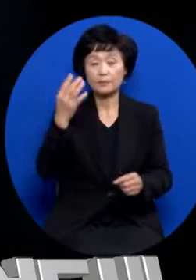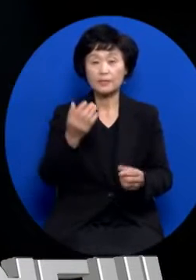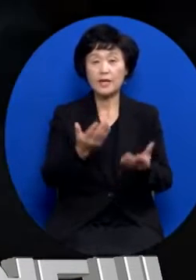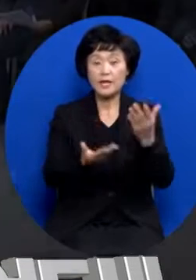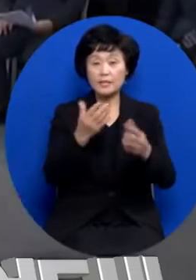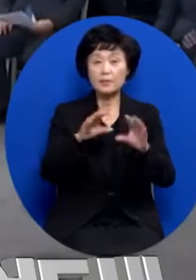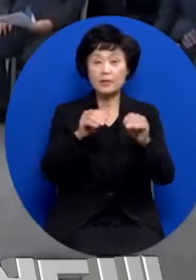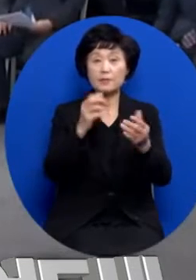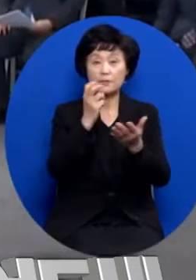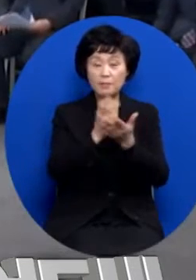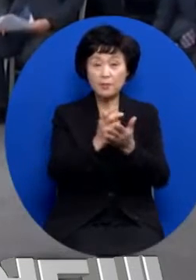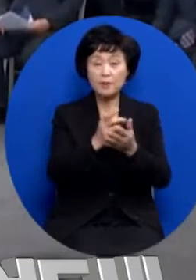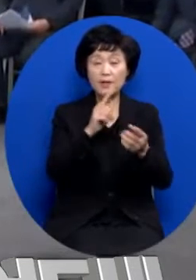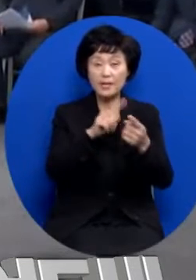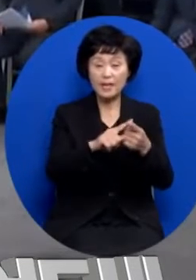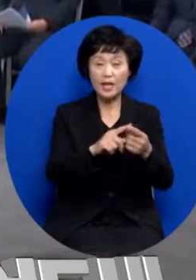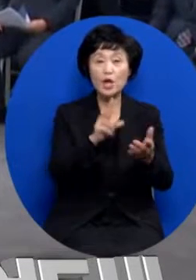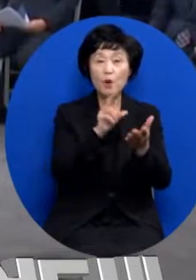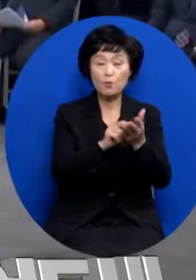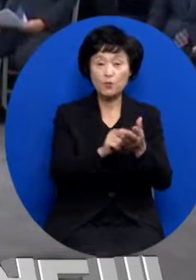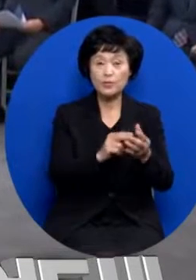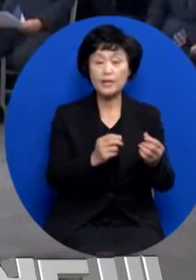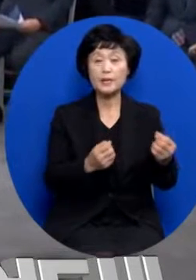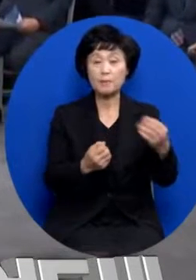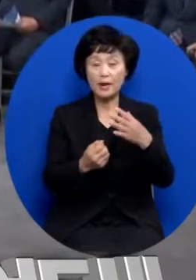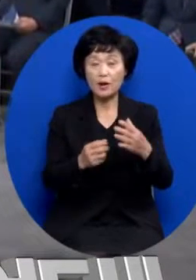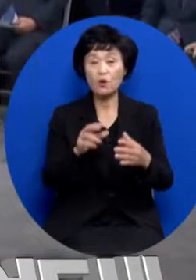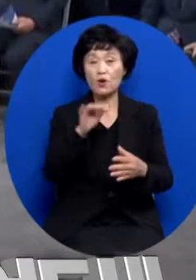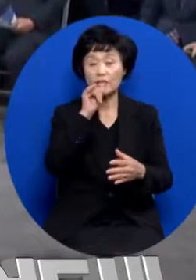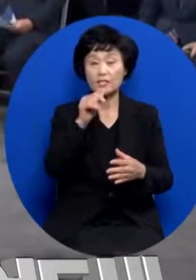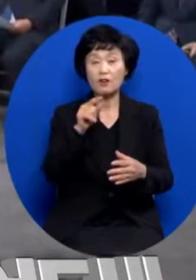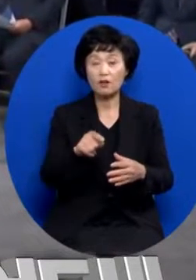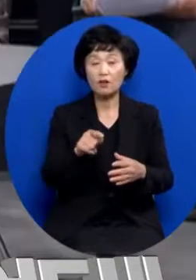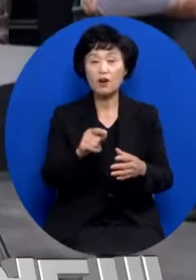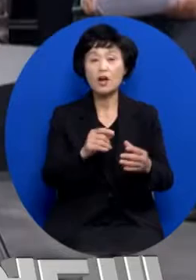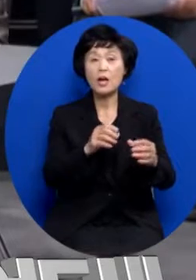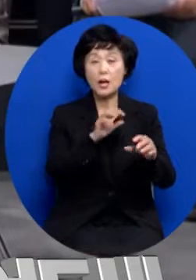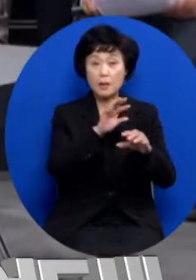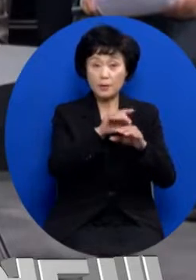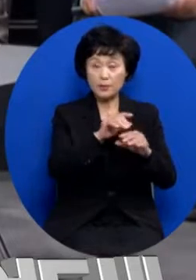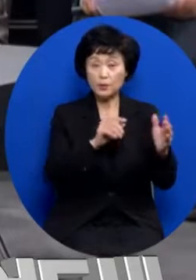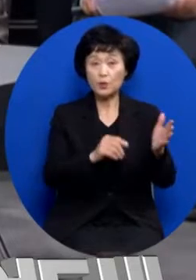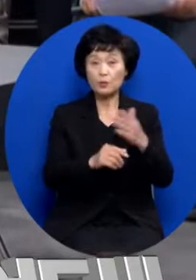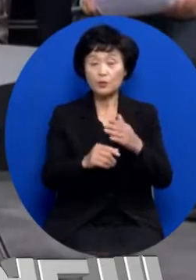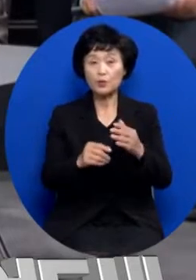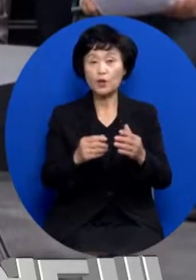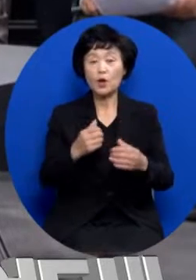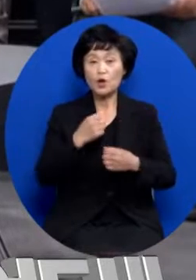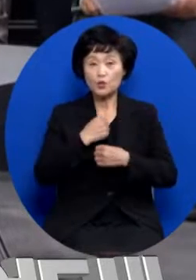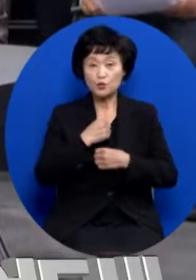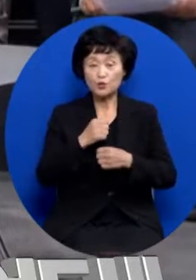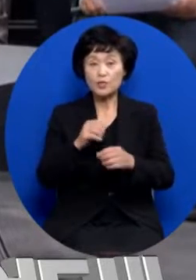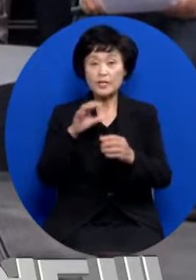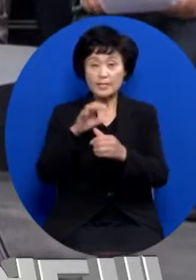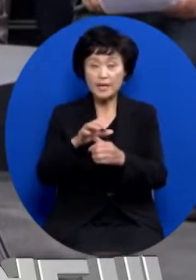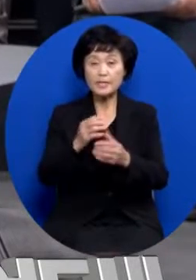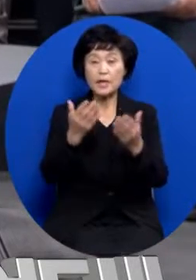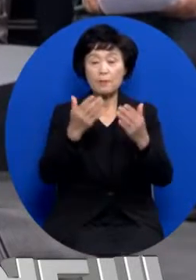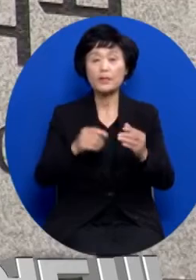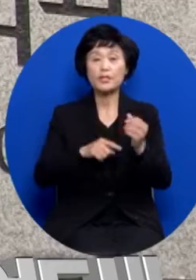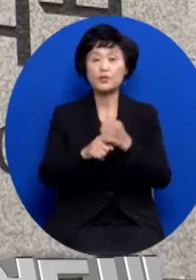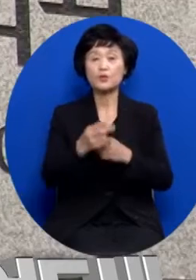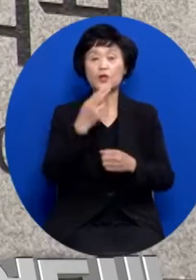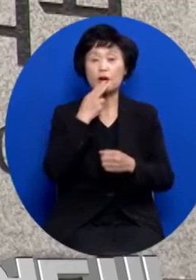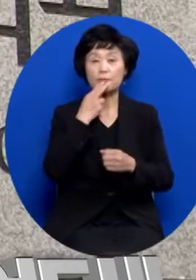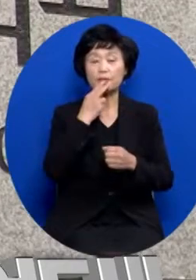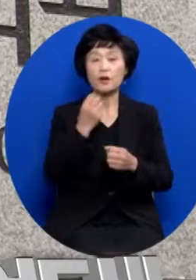차별금지법의 문제점을 지적한 CTS 프로그램이 방통위로부터 주의 제재 조치를 받을 이유가 없다고 판단했습니다. 관련 소식